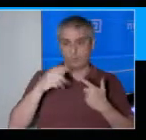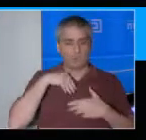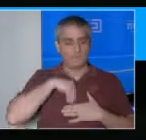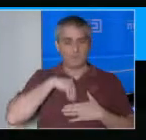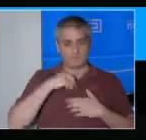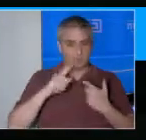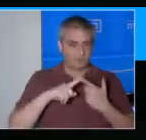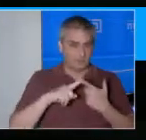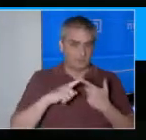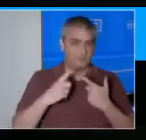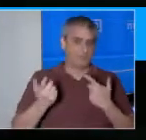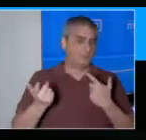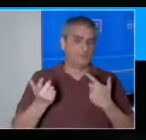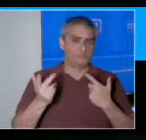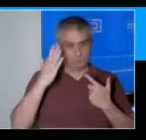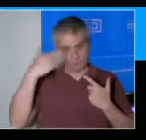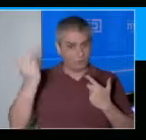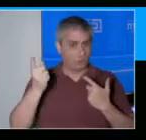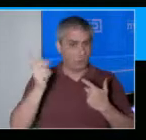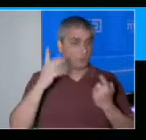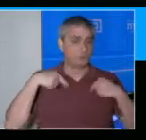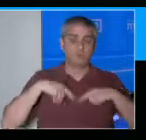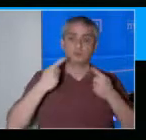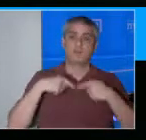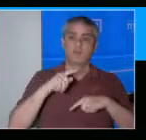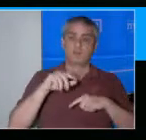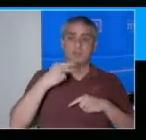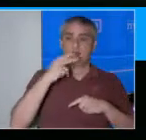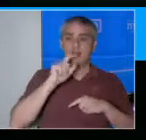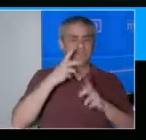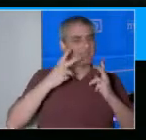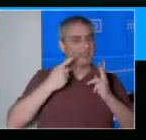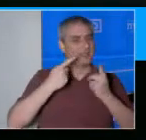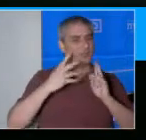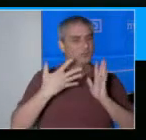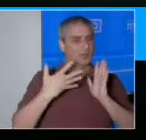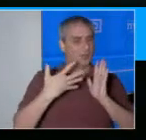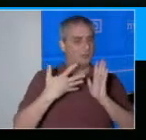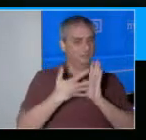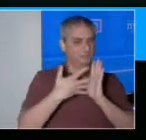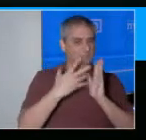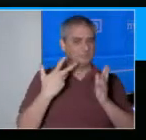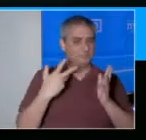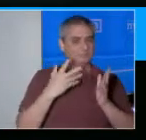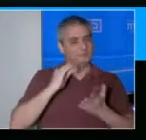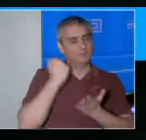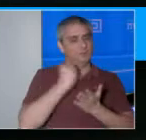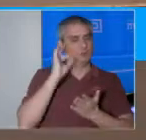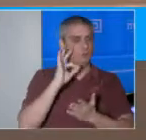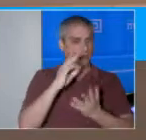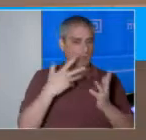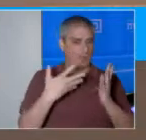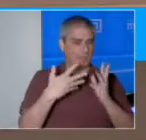פנימאי כמדומני מאוד מוכר, שהוא גם יושב ראש ועדת אלסינקי העליונה, וגם פרופסור אליאן אלקרנאווי, שהוא